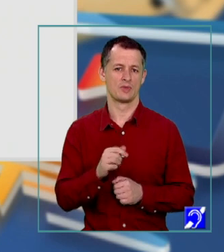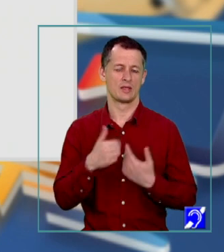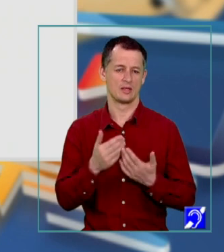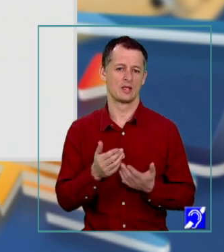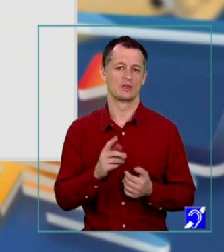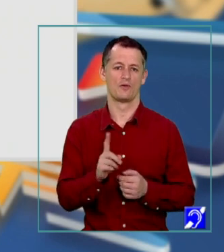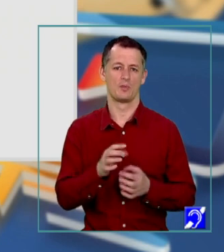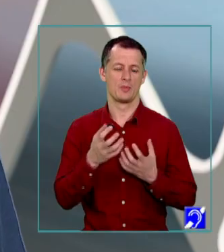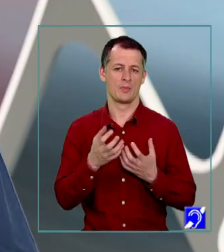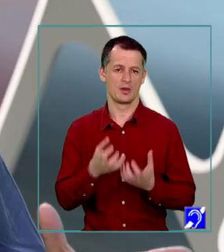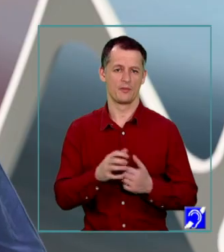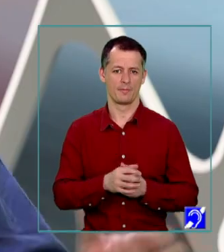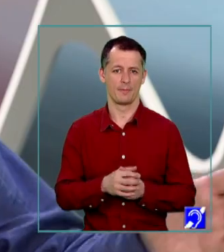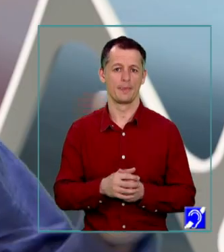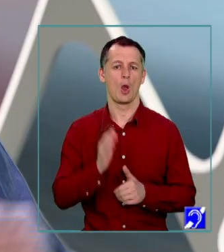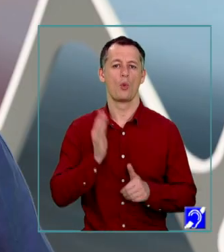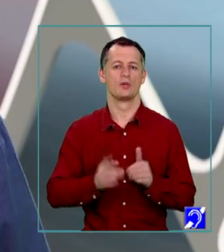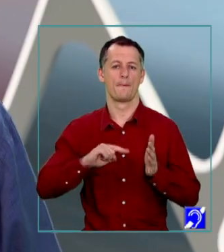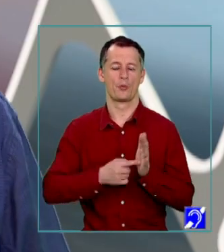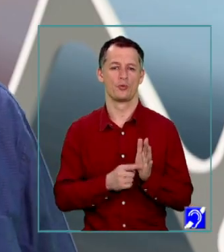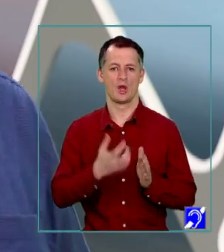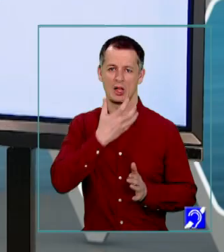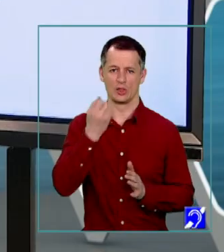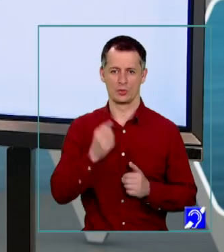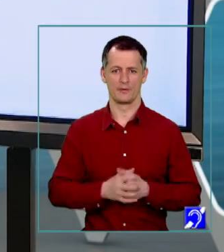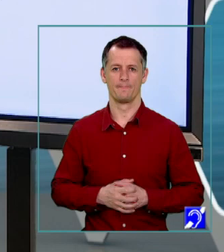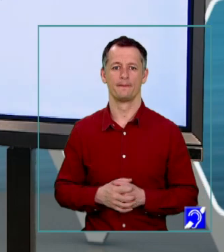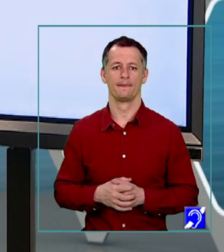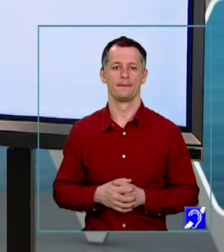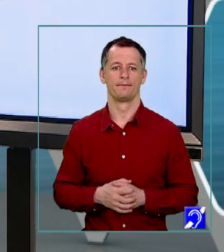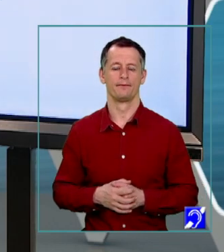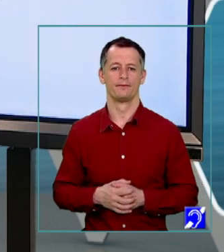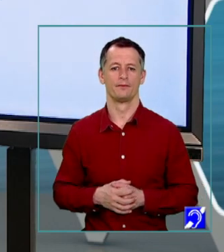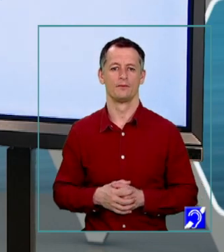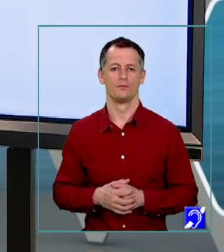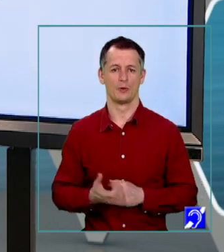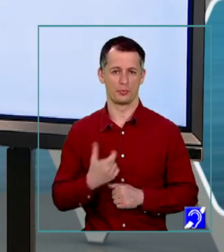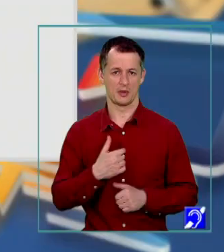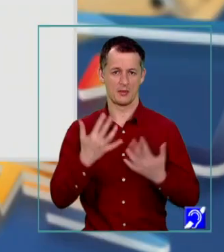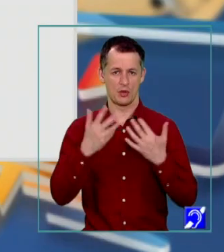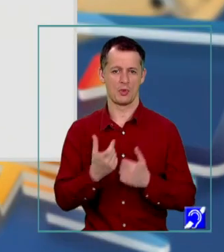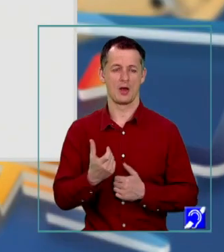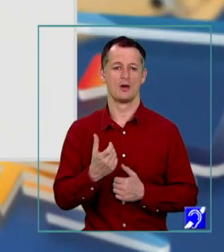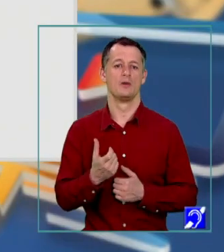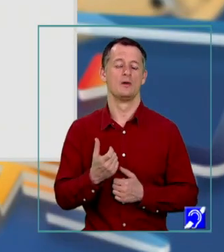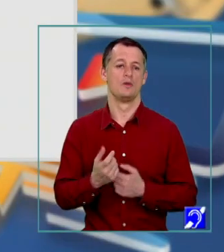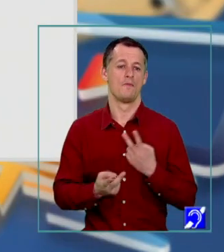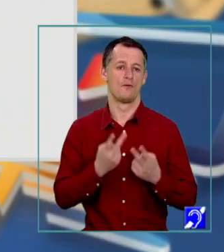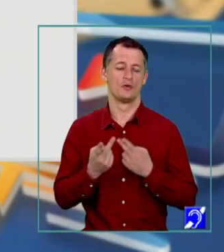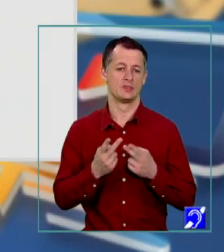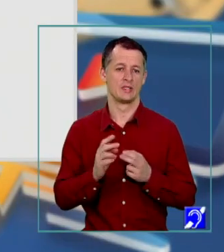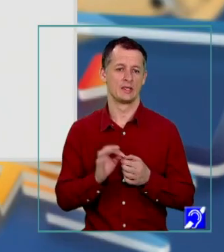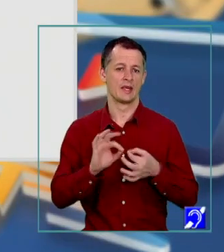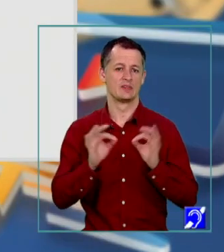ultima problemă, ultimul punct, căldura. Evident, o putem calcula folosind expresia